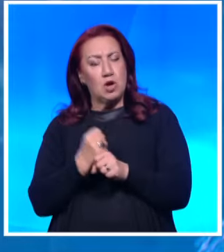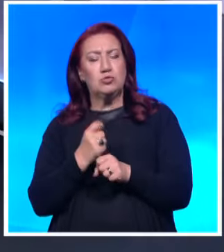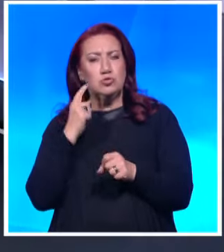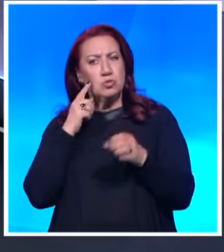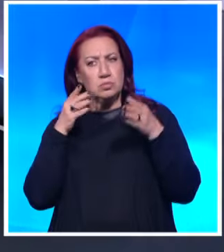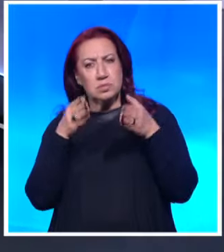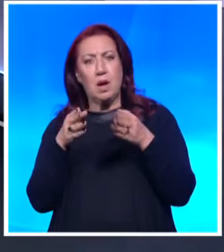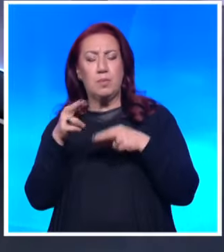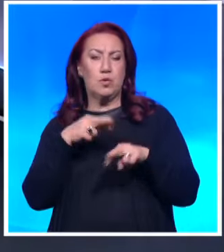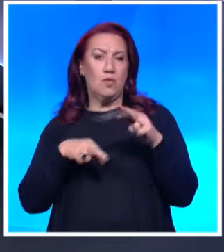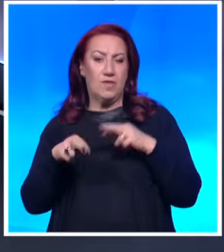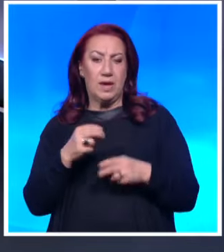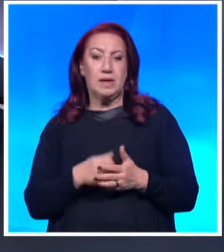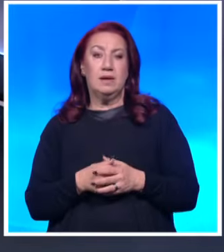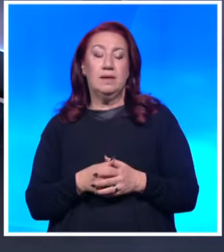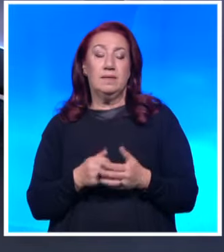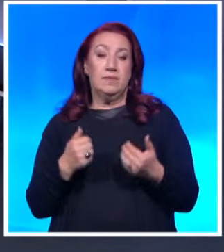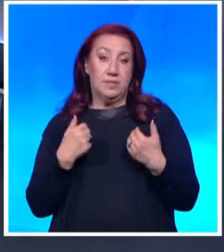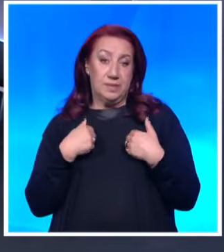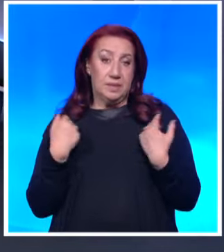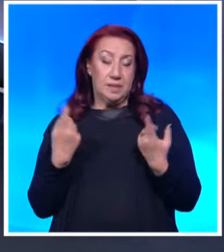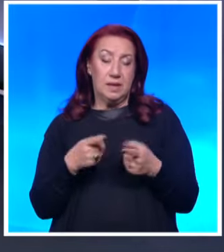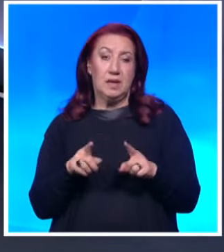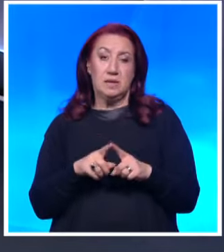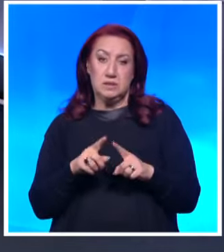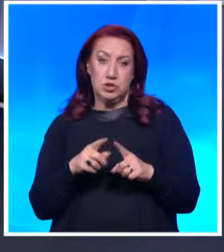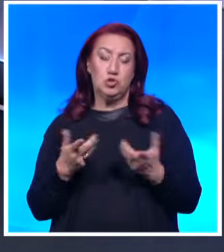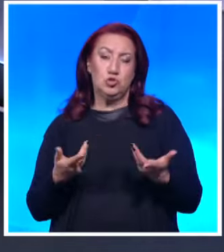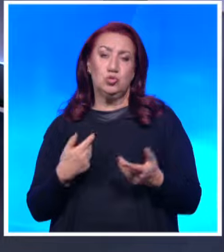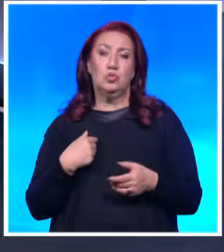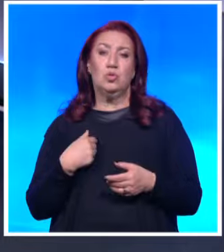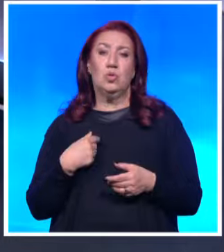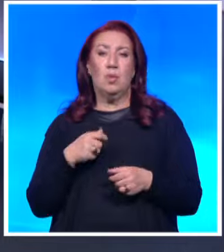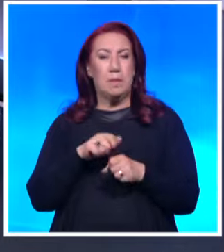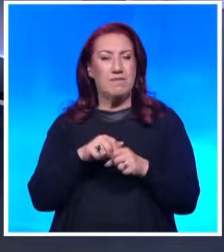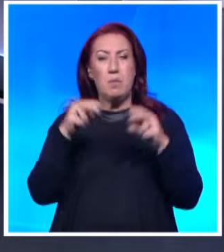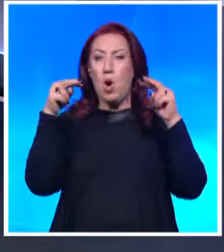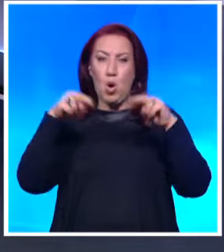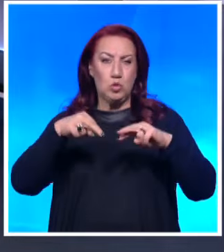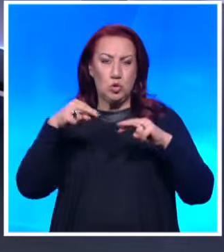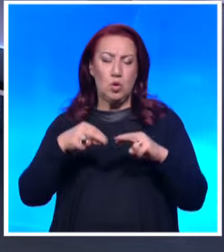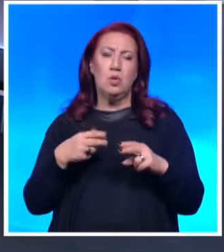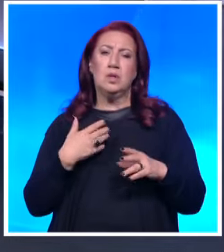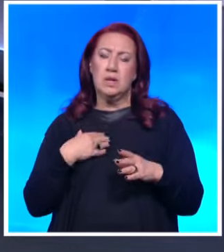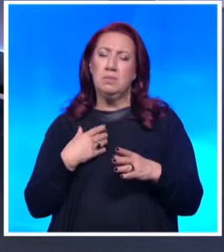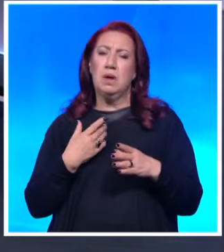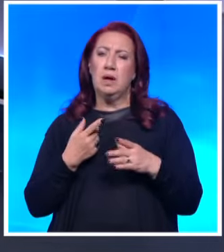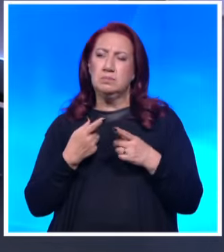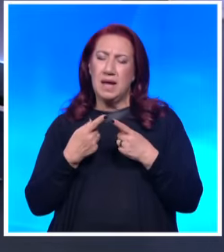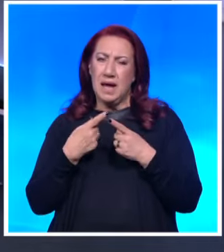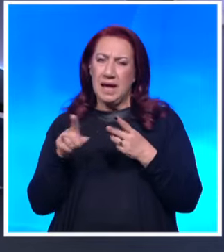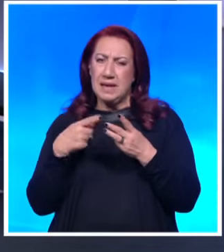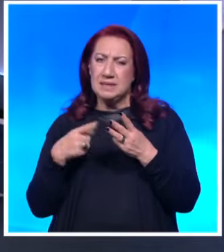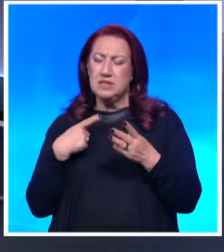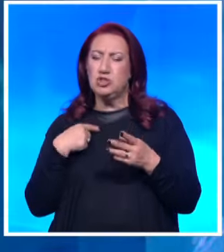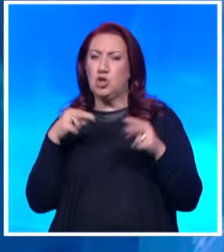линия действията също в правомощията ни, контролните, са включени много действия по отношение на тези нови водачи. Не